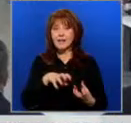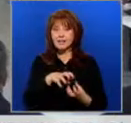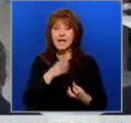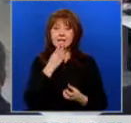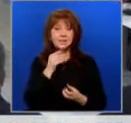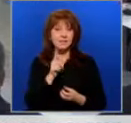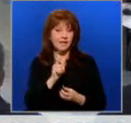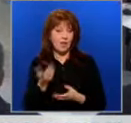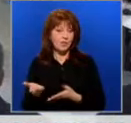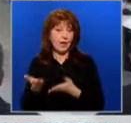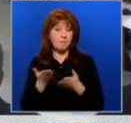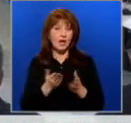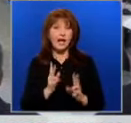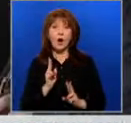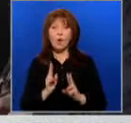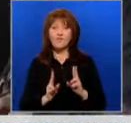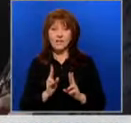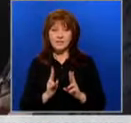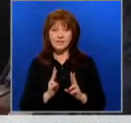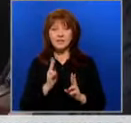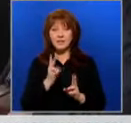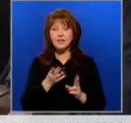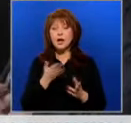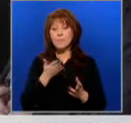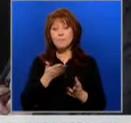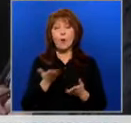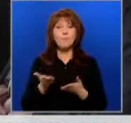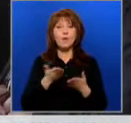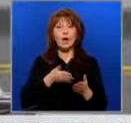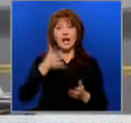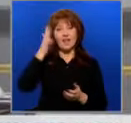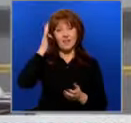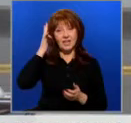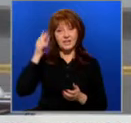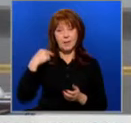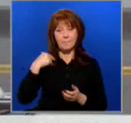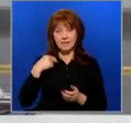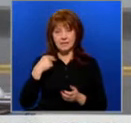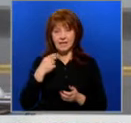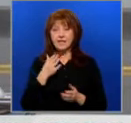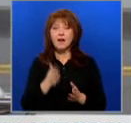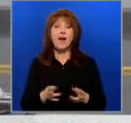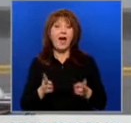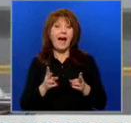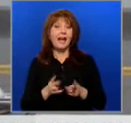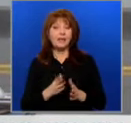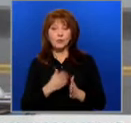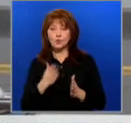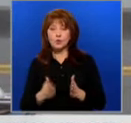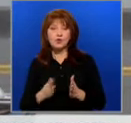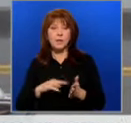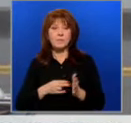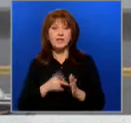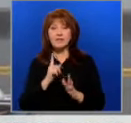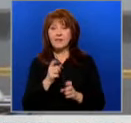Израел не беше поканен на конференцията под егидата на френския президент Емануел Макрон. В краткосрочен план трябва да работим